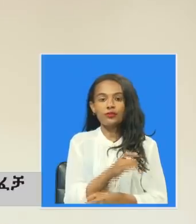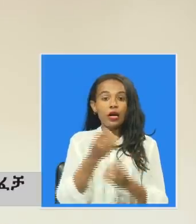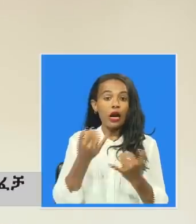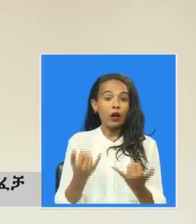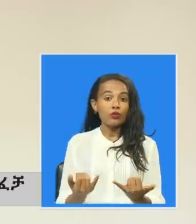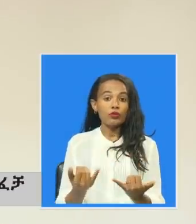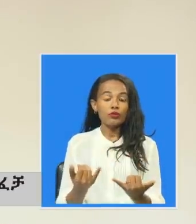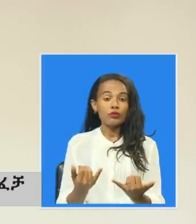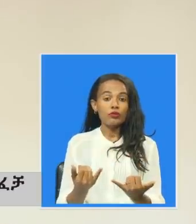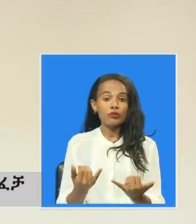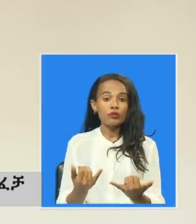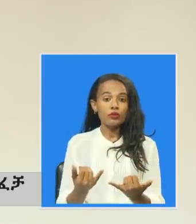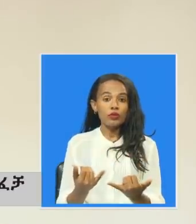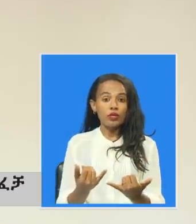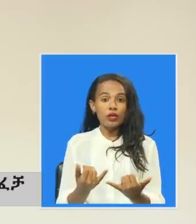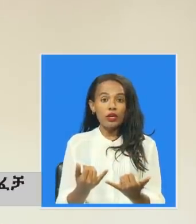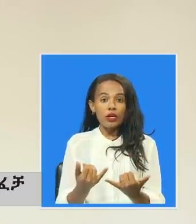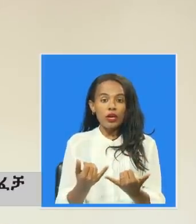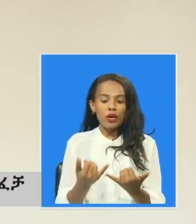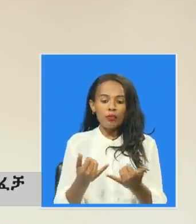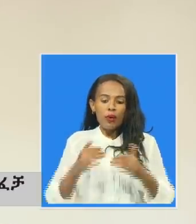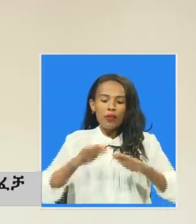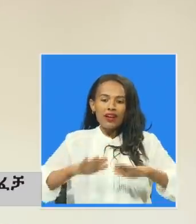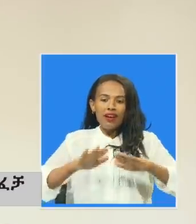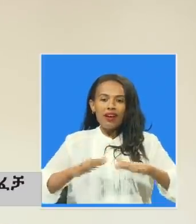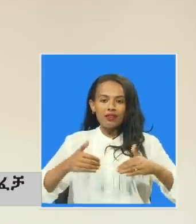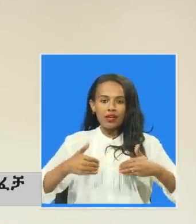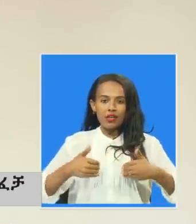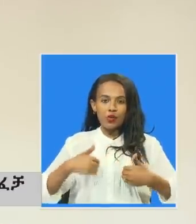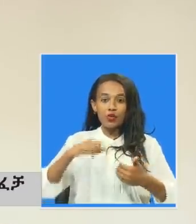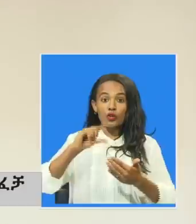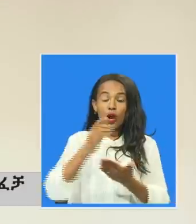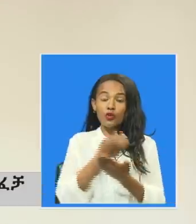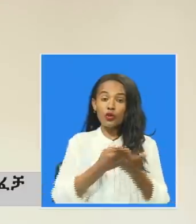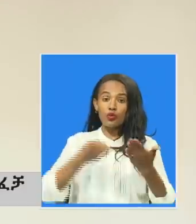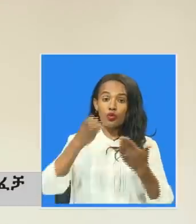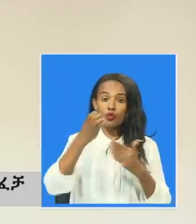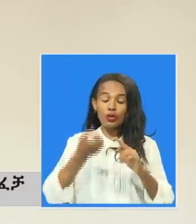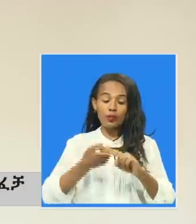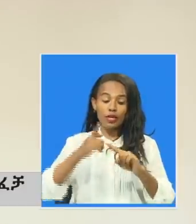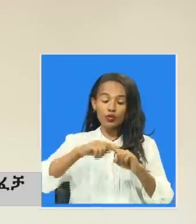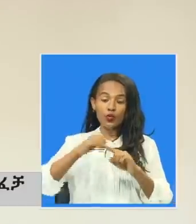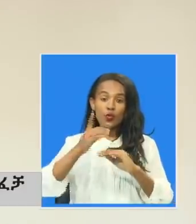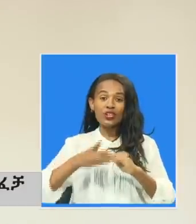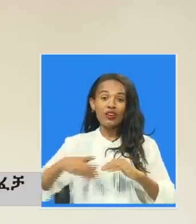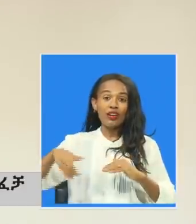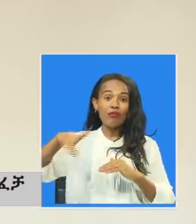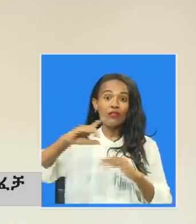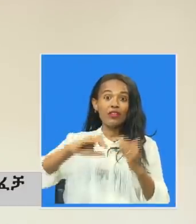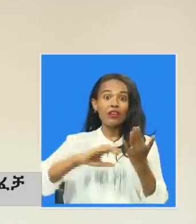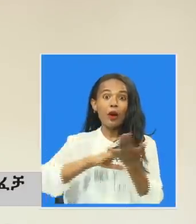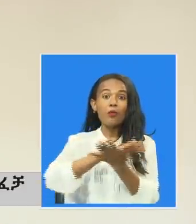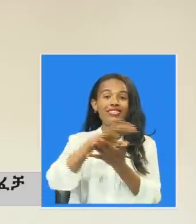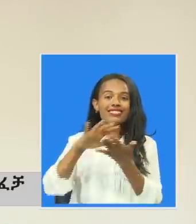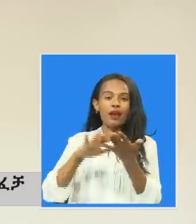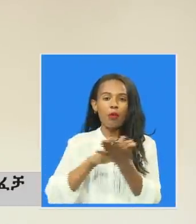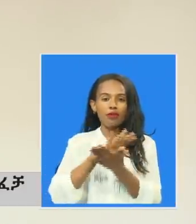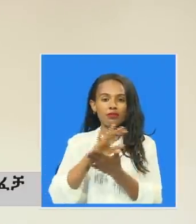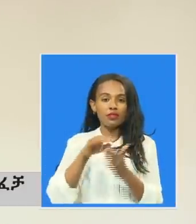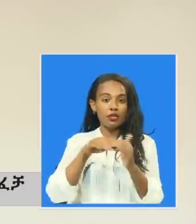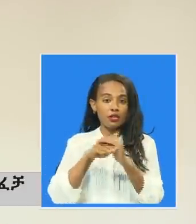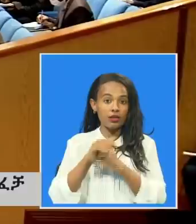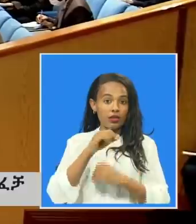አሁን በመረጋጋት ላይ ያለውን የማክሮ ኢኮኖሚ መልሶ ወደ ከፍተኛ መዛባት